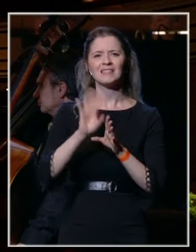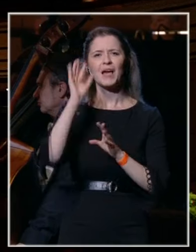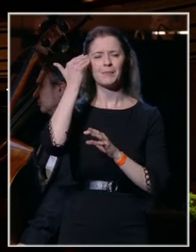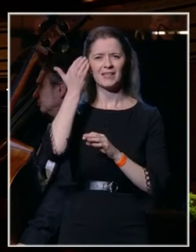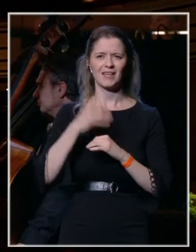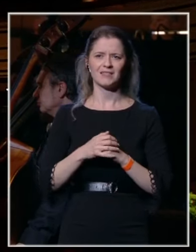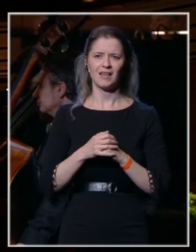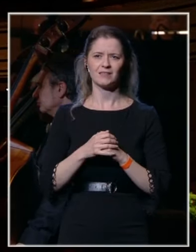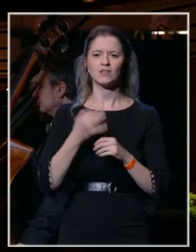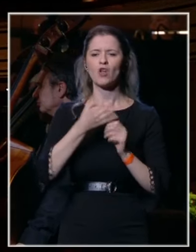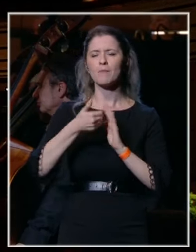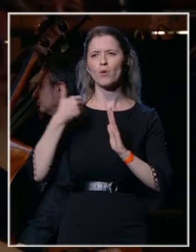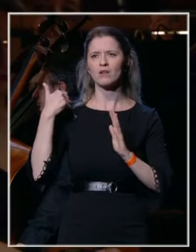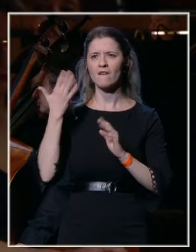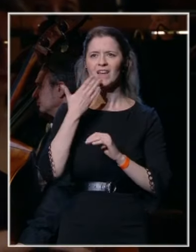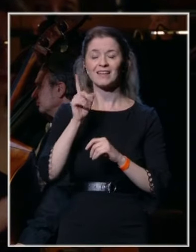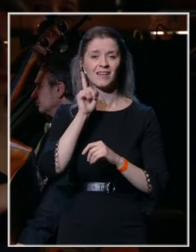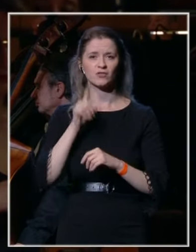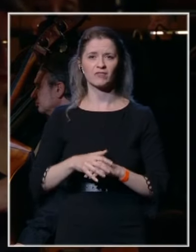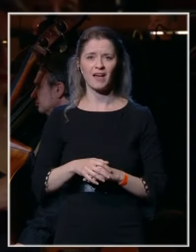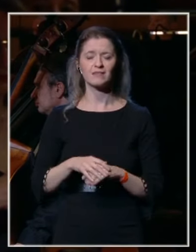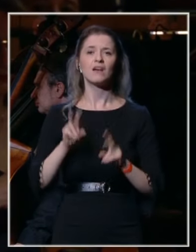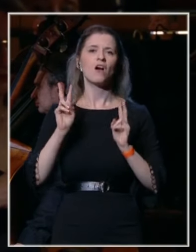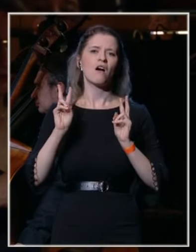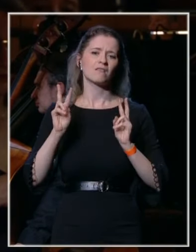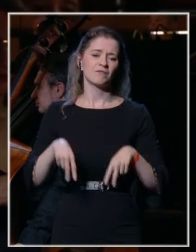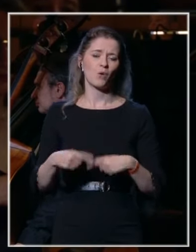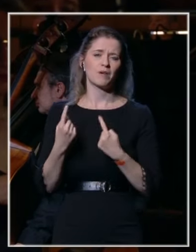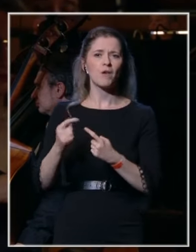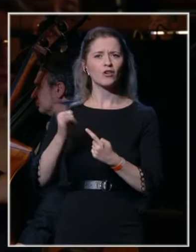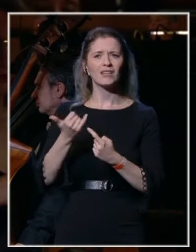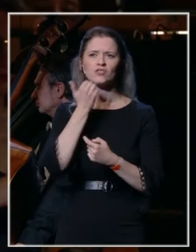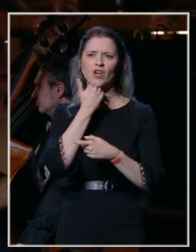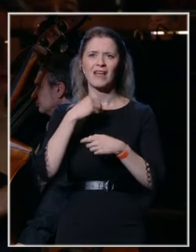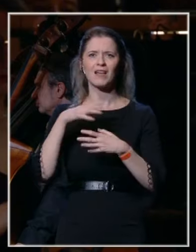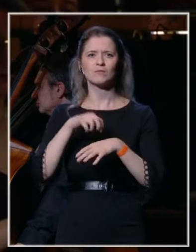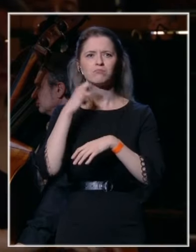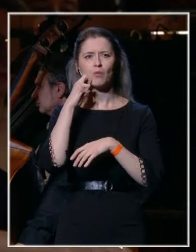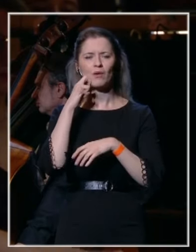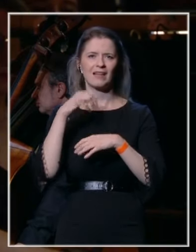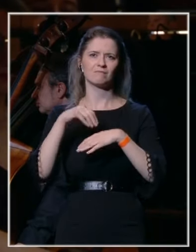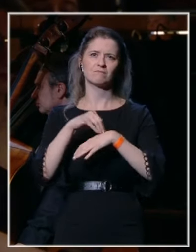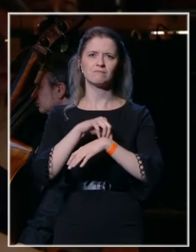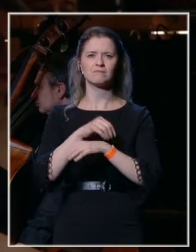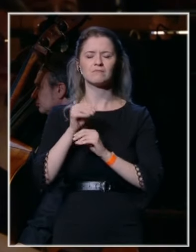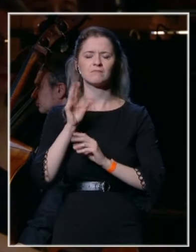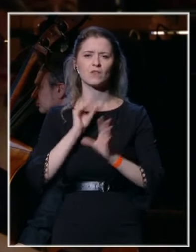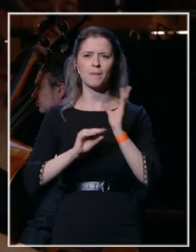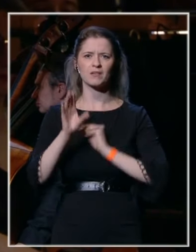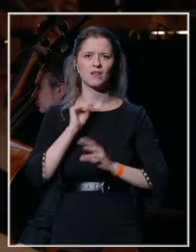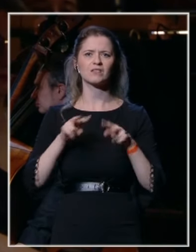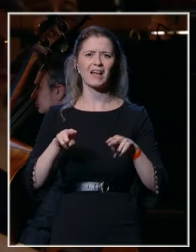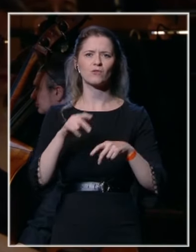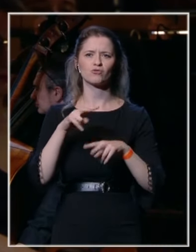napokra Fekete István, aki maga is a saját bőrén tapasztalhatta a Rákosi rendszer mérhetetlen